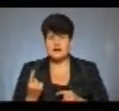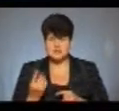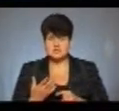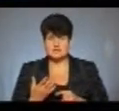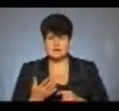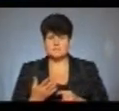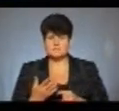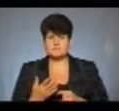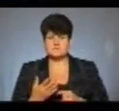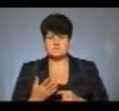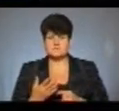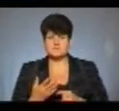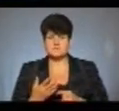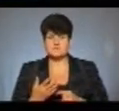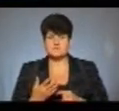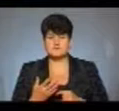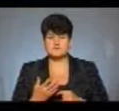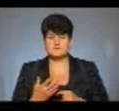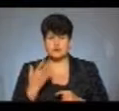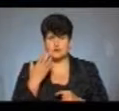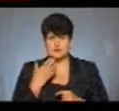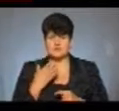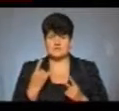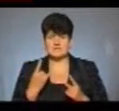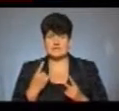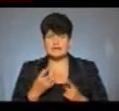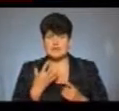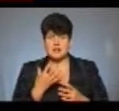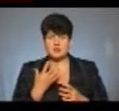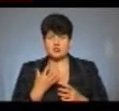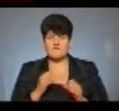де невелике температура віддача.